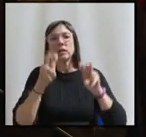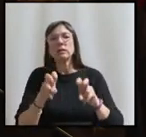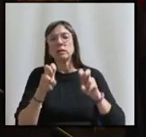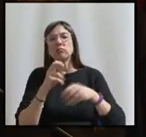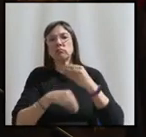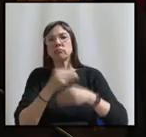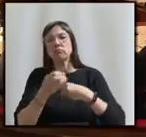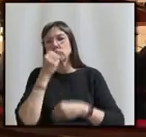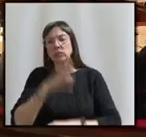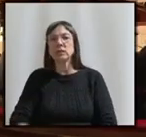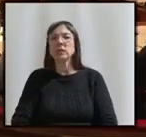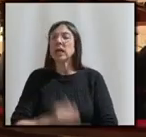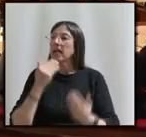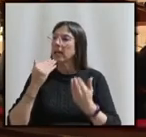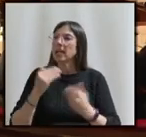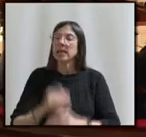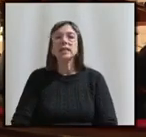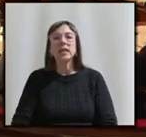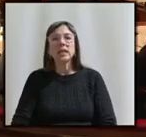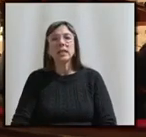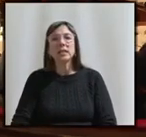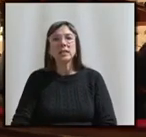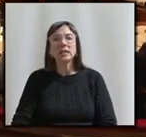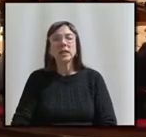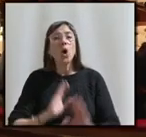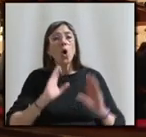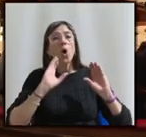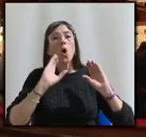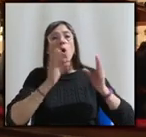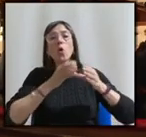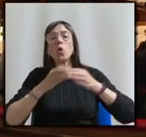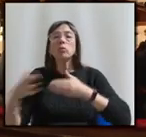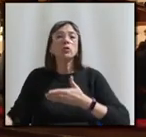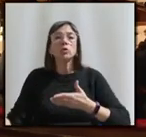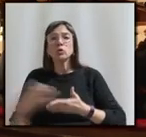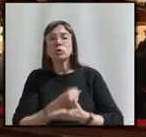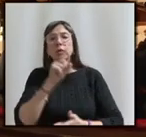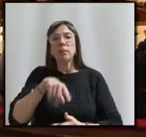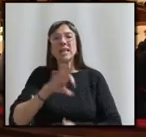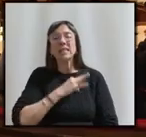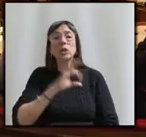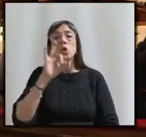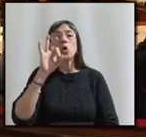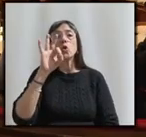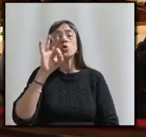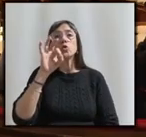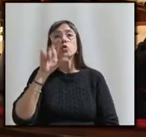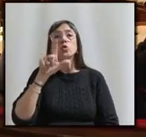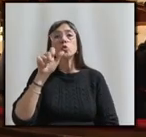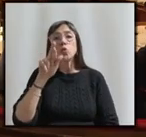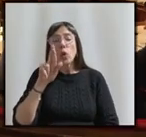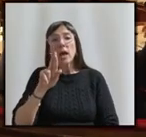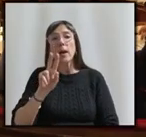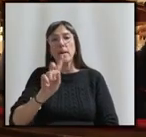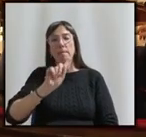favorable. Doncs gràcies a les intervencions de tots els grups. Com deia el senyor Soler, hi ha diversos punts. En tot cas, votem primer el que és el